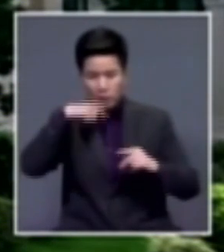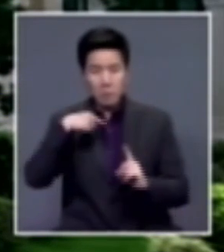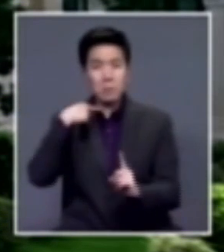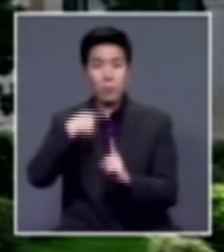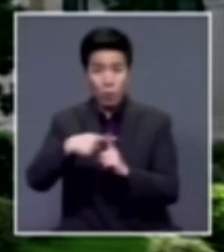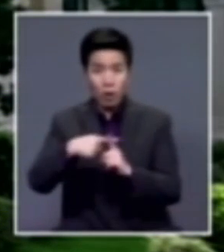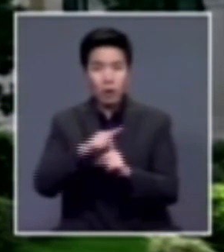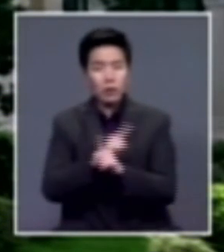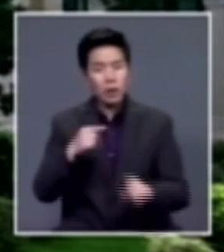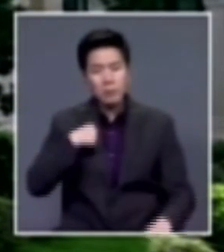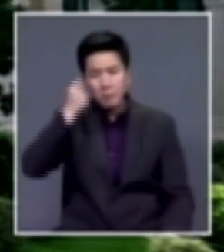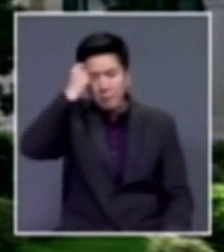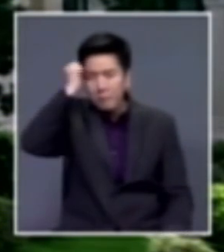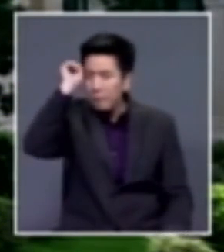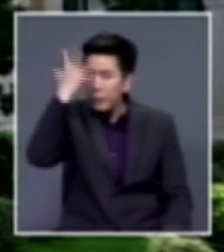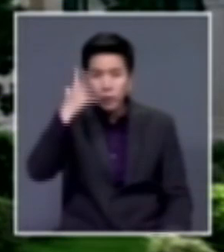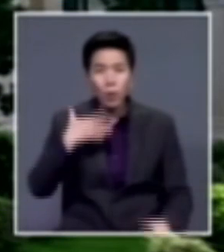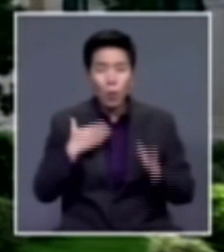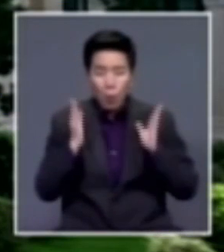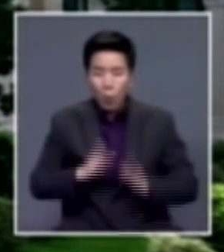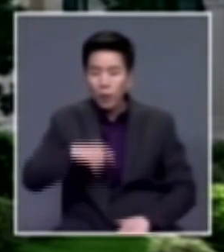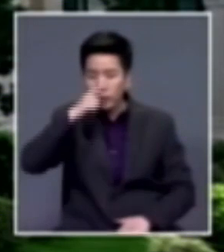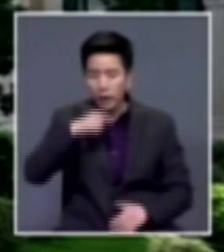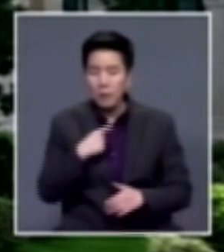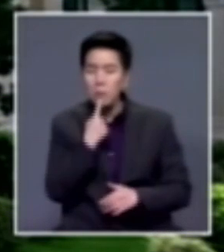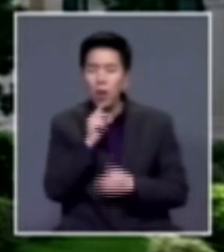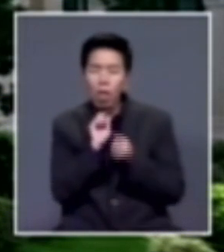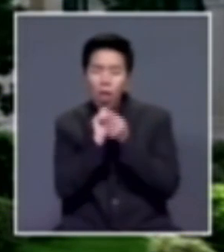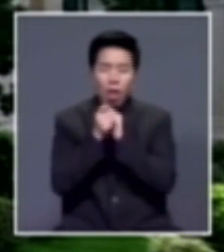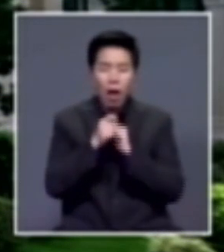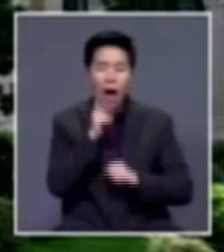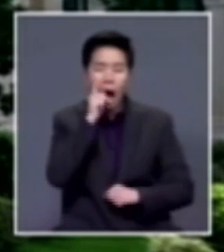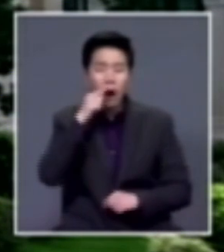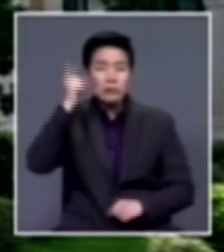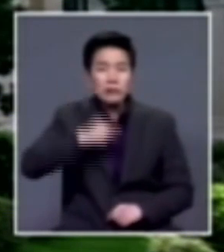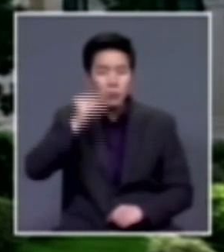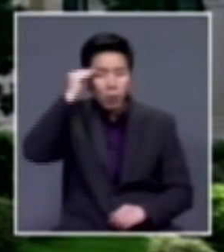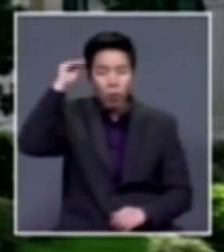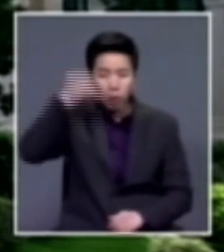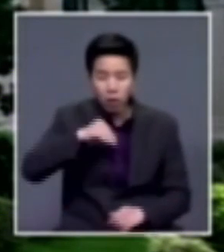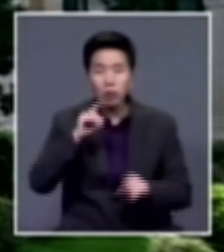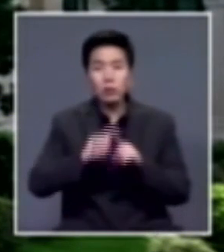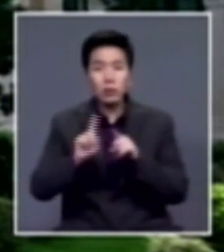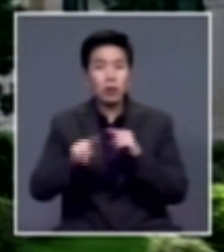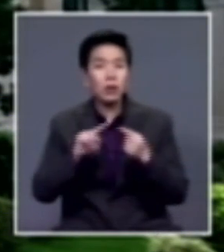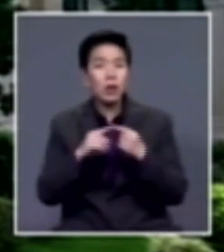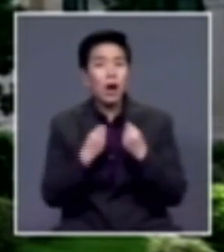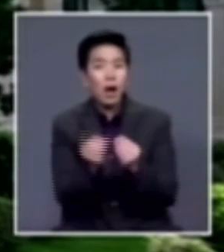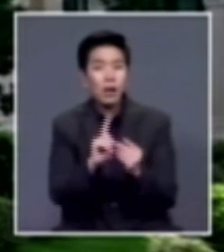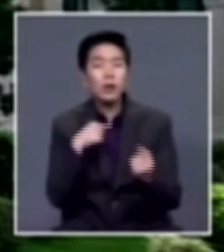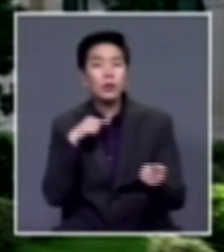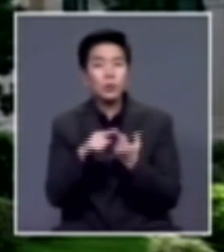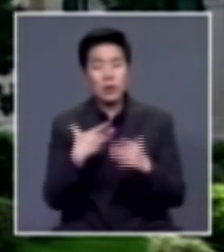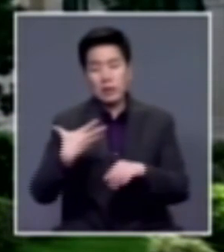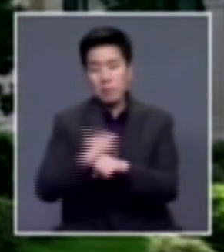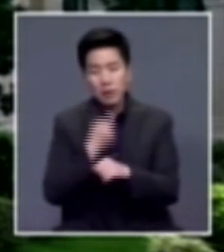แต่ผมก็ไม่เข้าใจว่ามีบางคนพยายามจะบิดเบือนพยายามจะให้ข่าวที่มันไม่ใช่ข้อเท็จจริงนะครับเพื่อหวังผลในเรื่อง